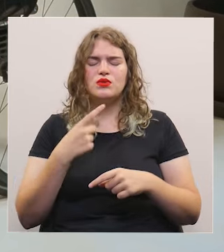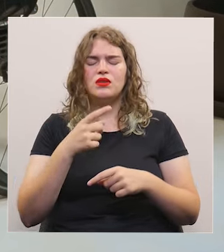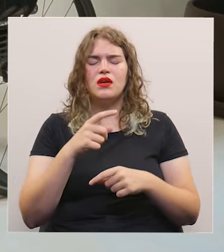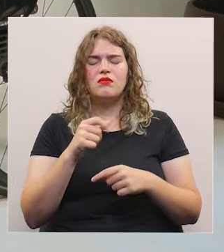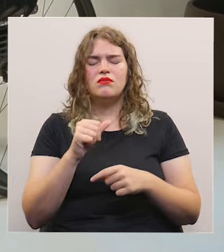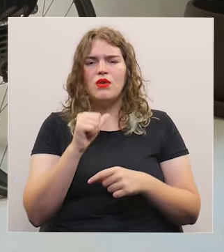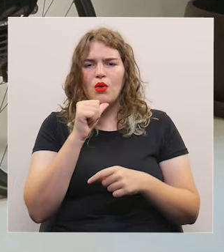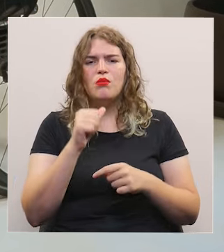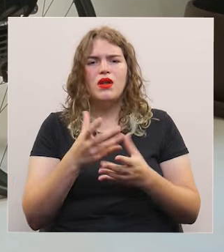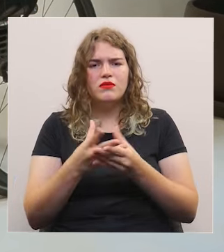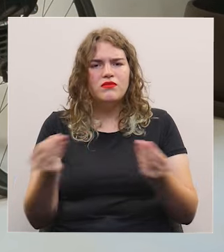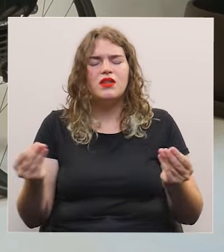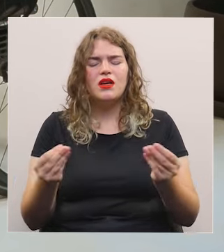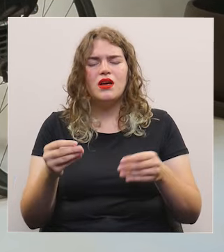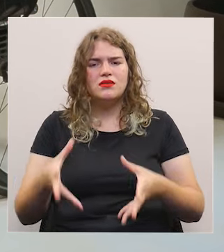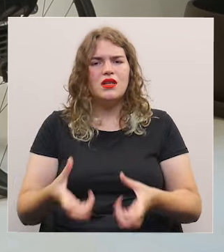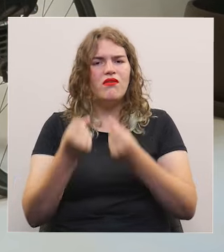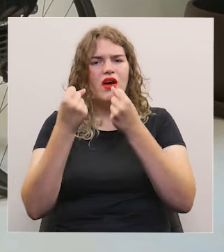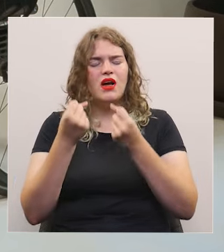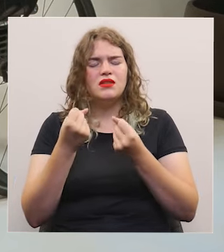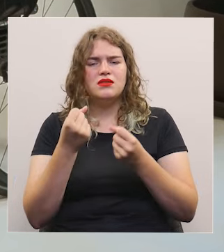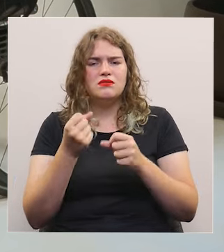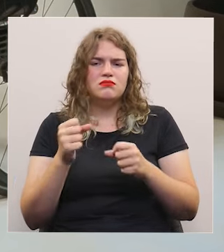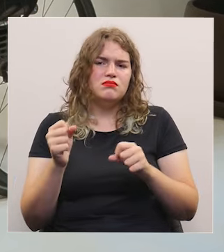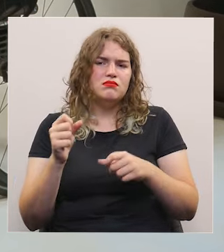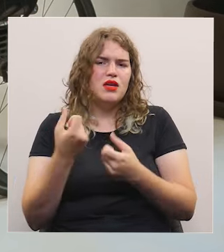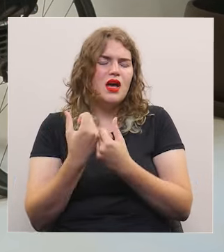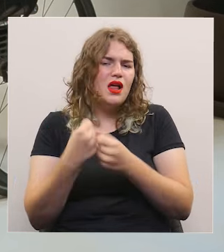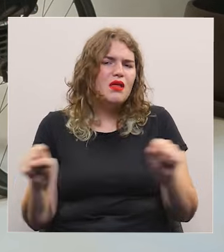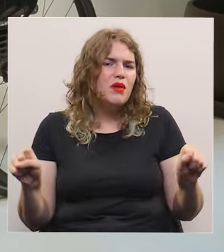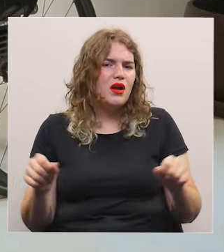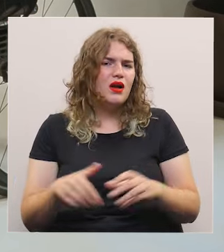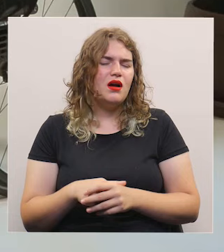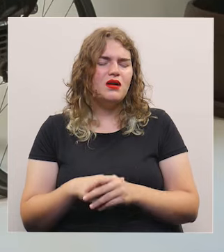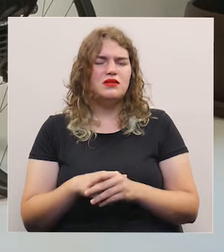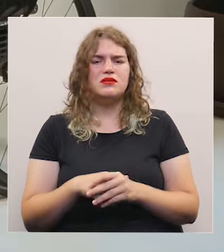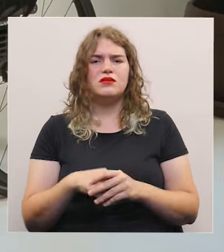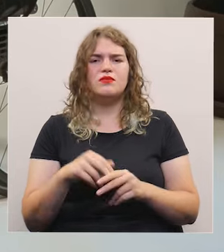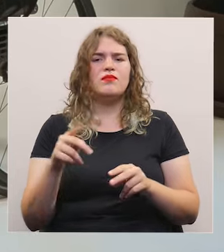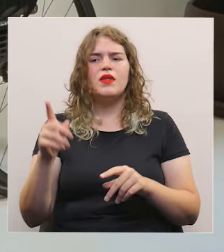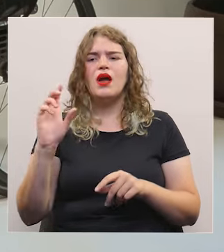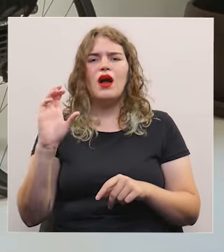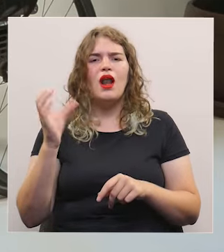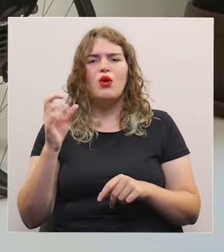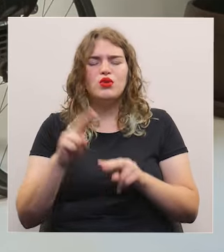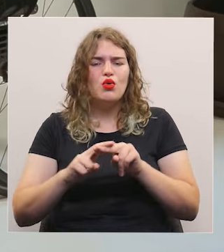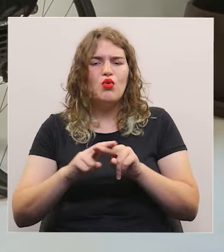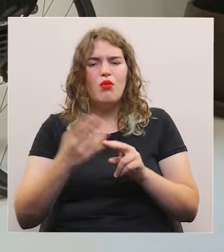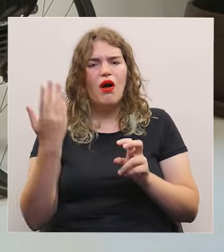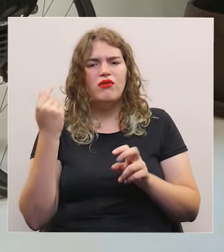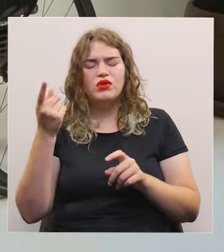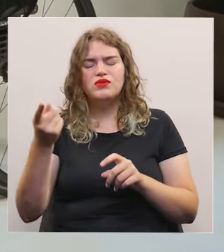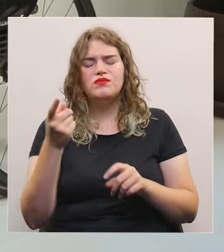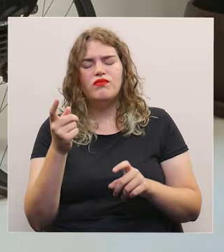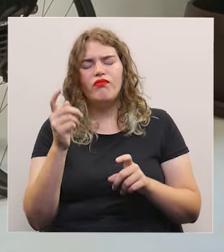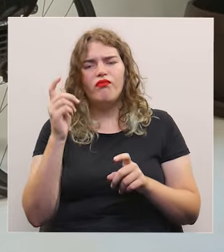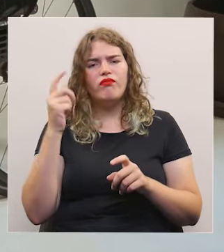vindecați, eliberați, amin, mântuiți, amin, și salvați. Amin. Cum a fost visul tău, Claudia?